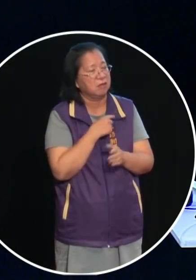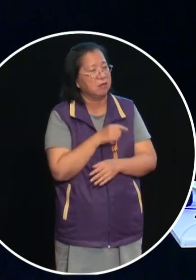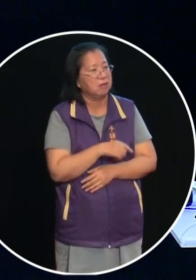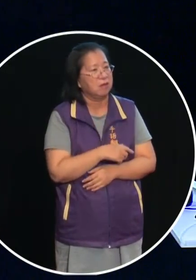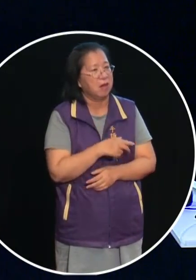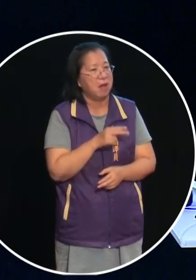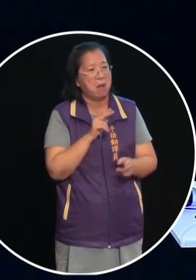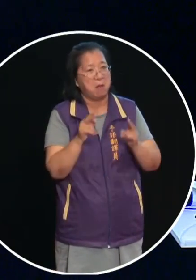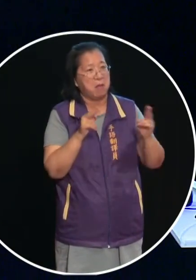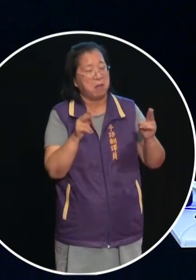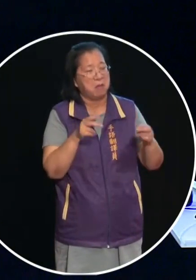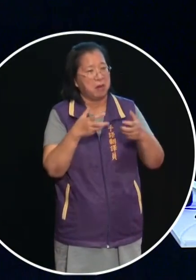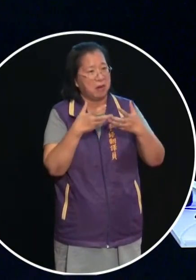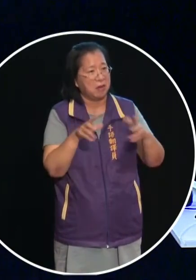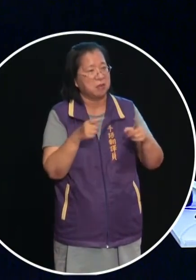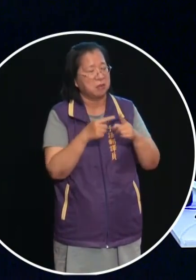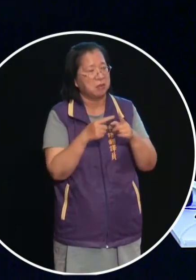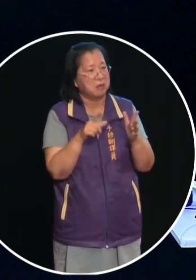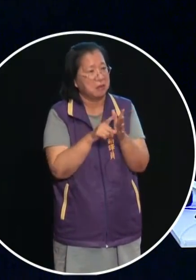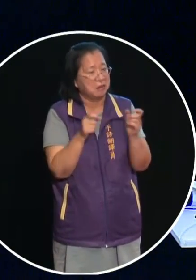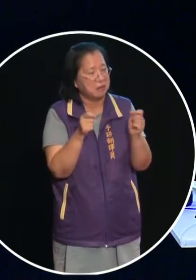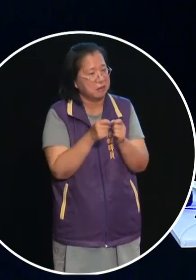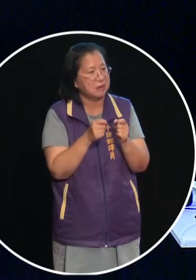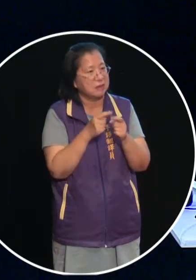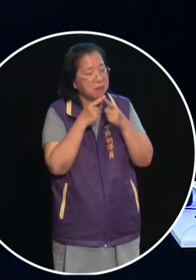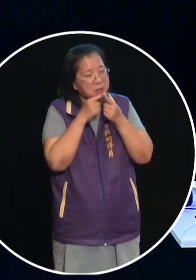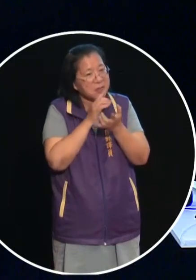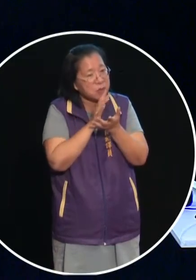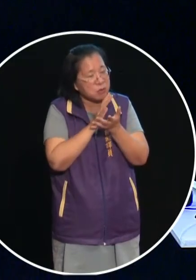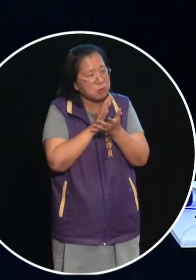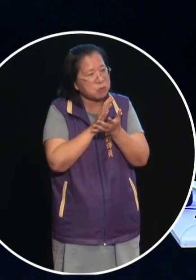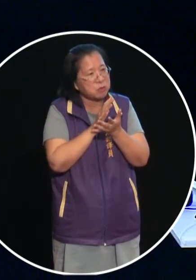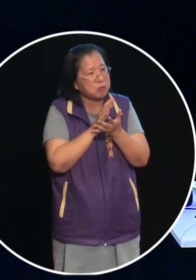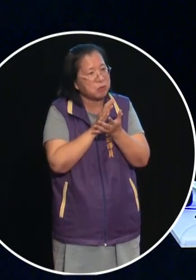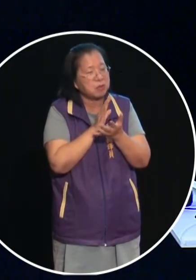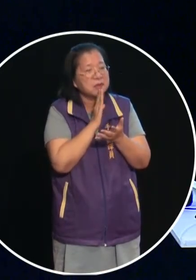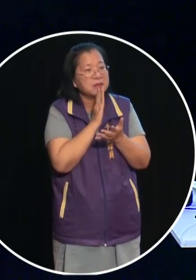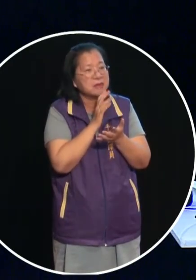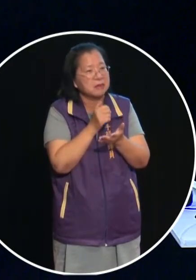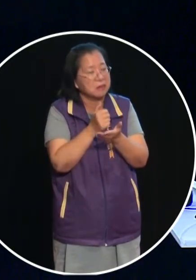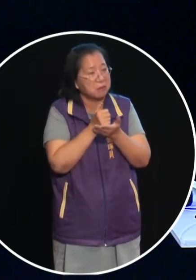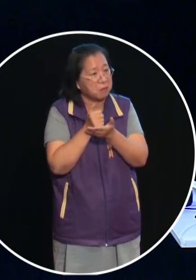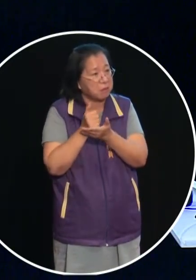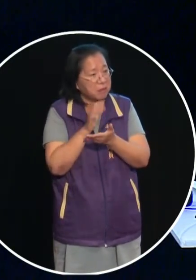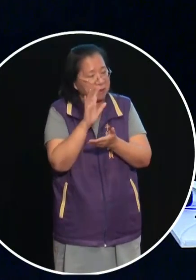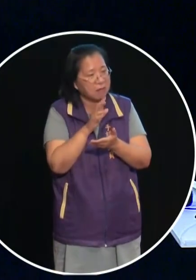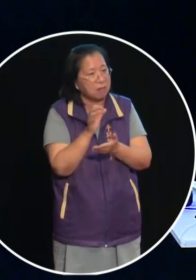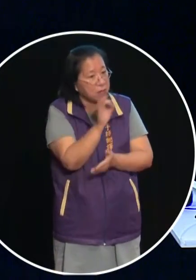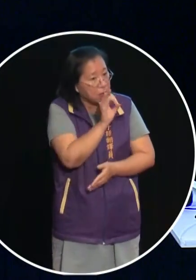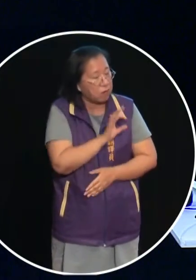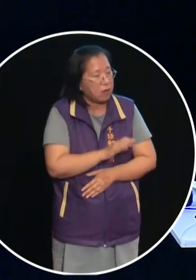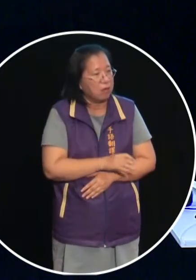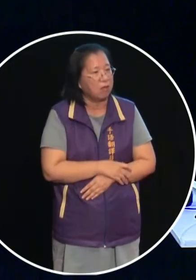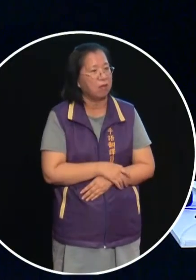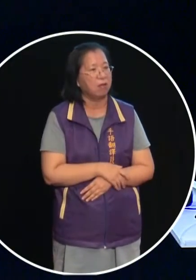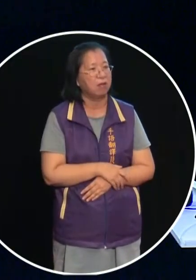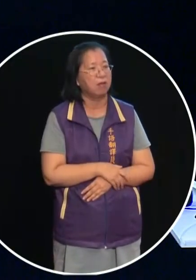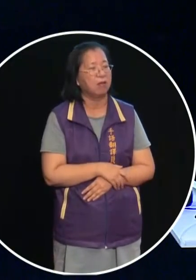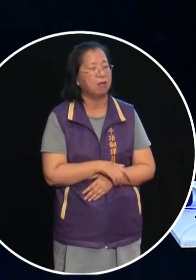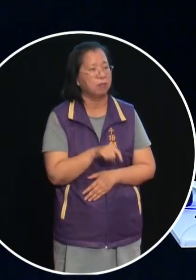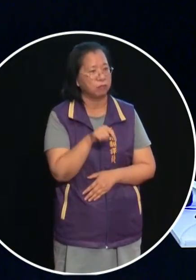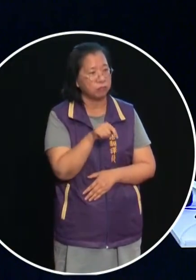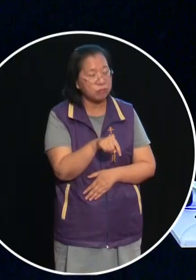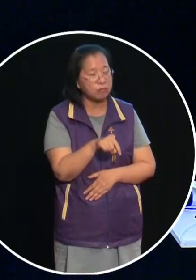人来当他的临时秘书，那每天不需要钱，免费的，所以这个时候